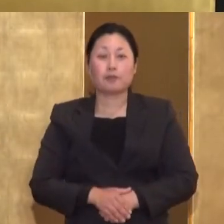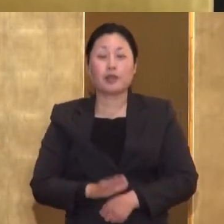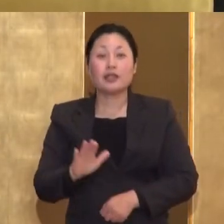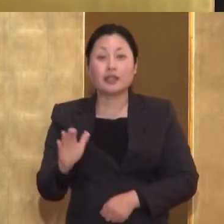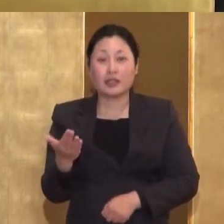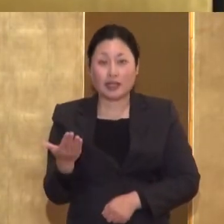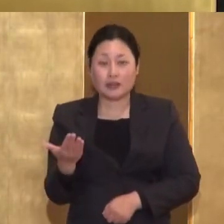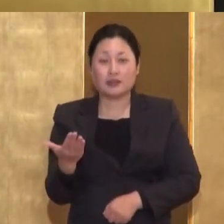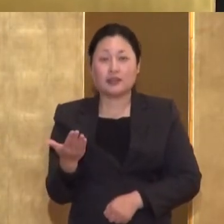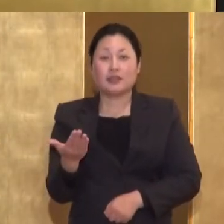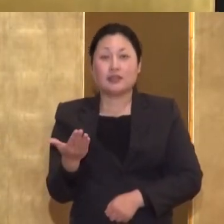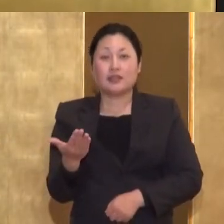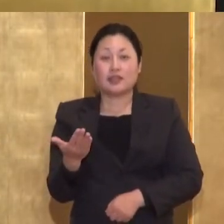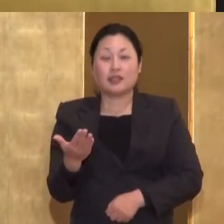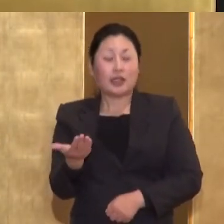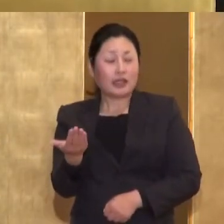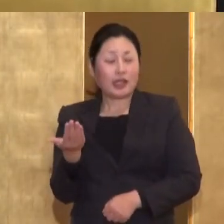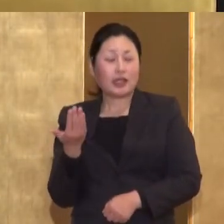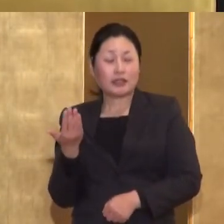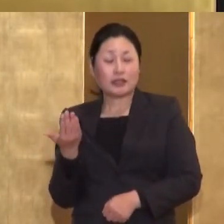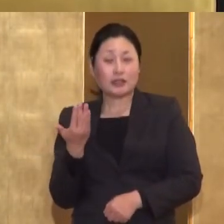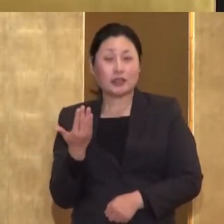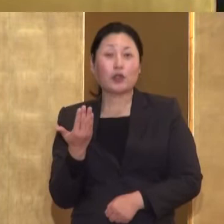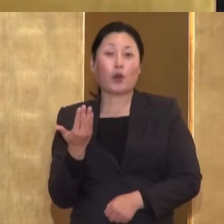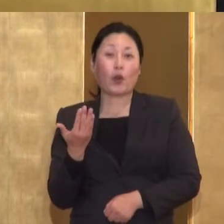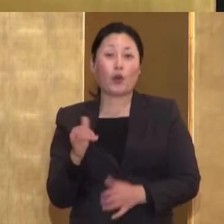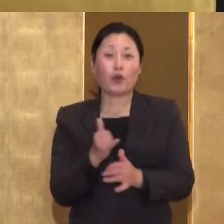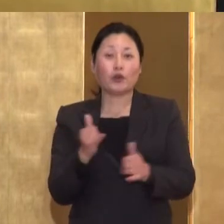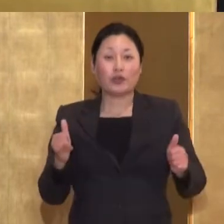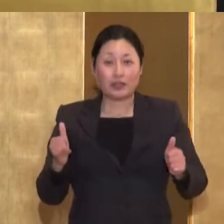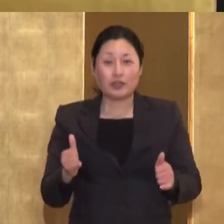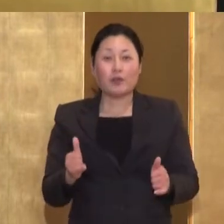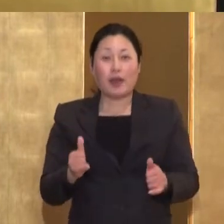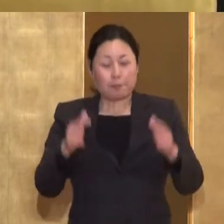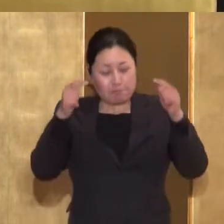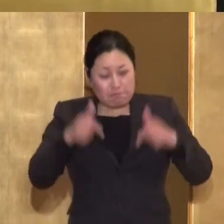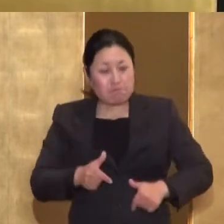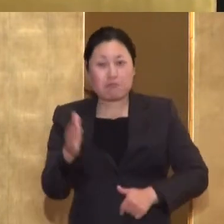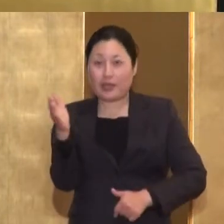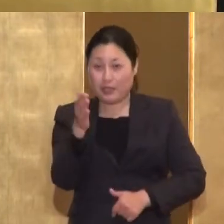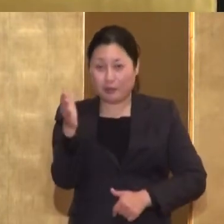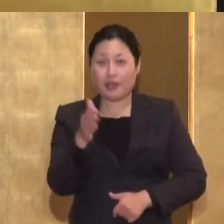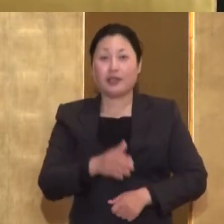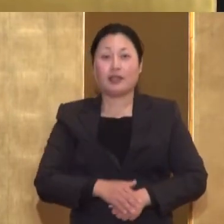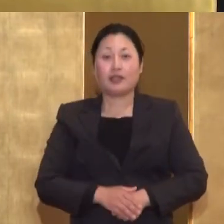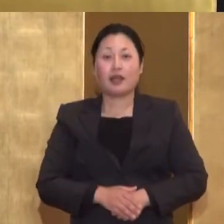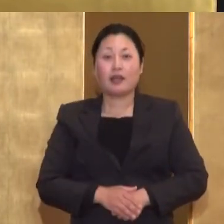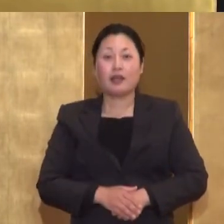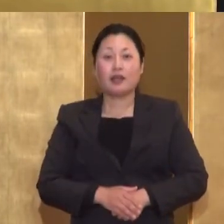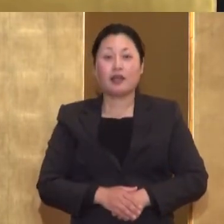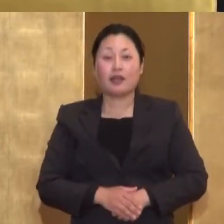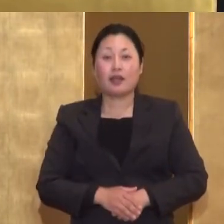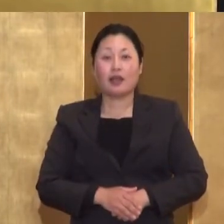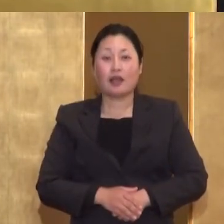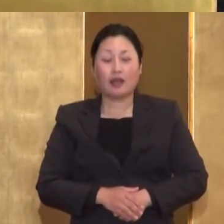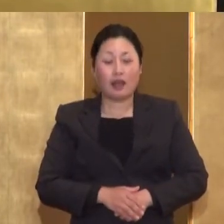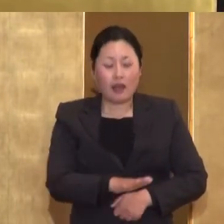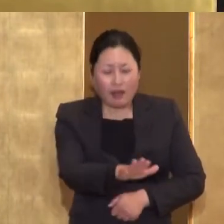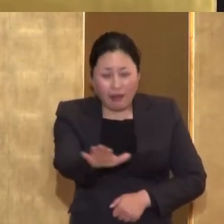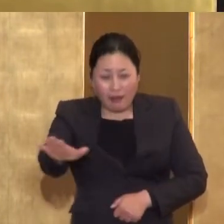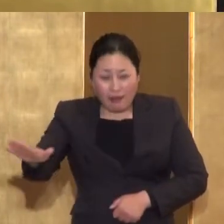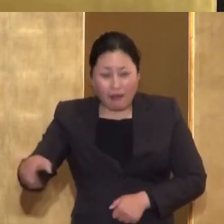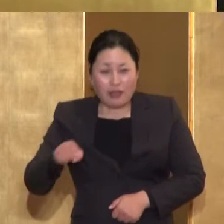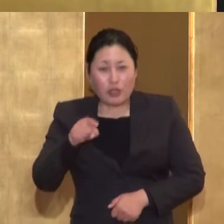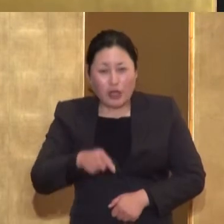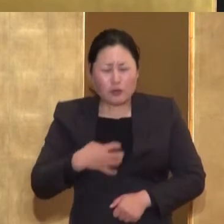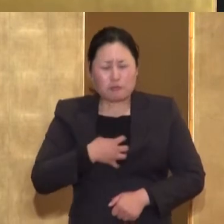かし先人たちは決して諦めませんでした。廃墟と窮